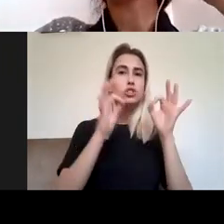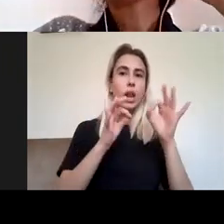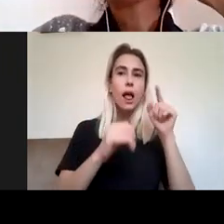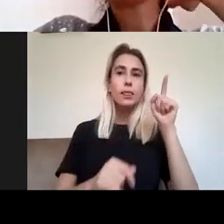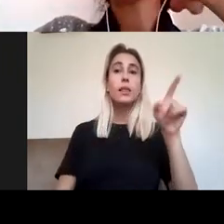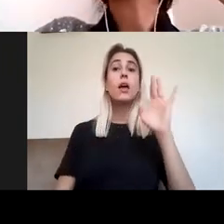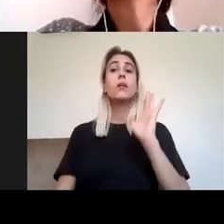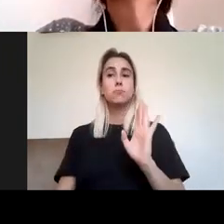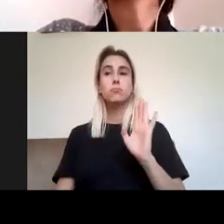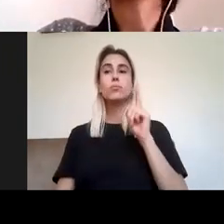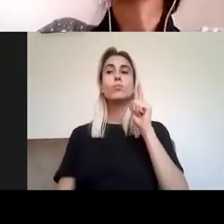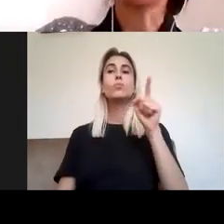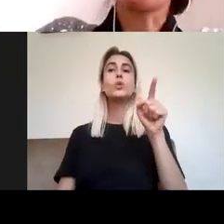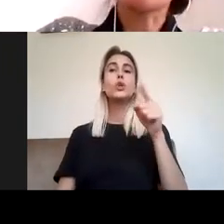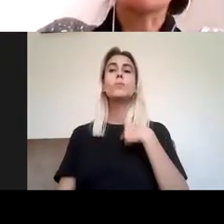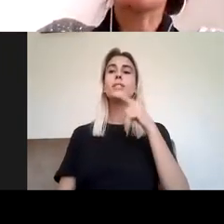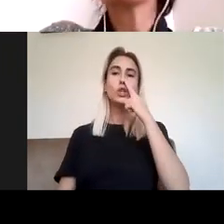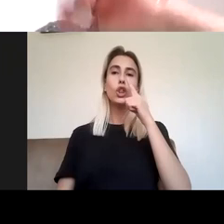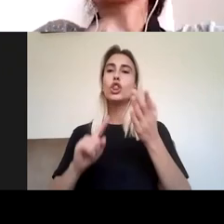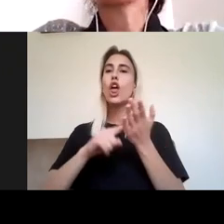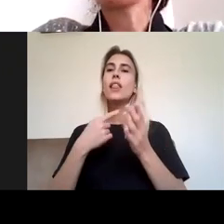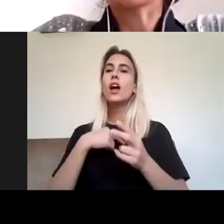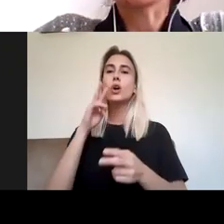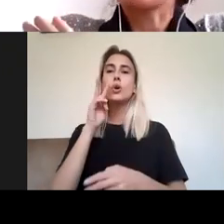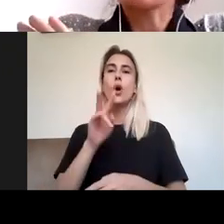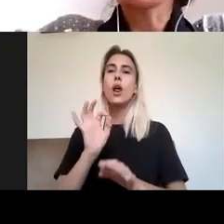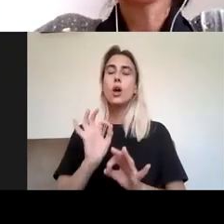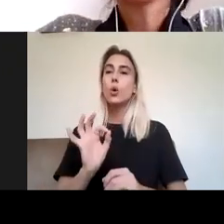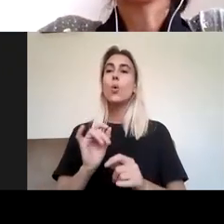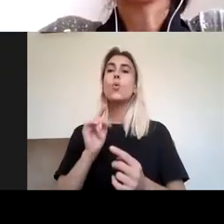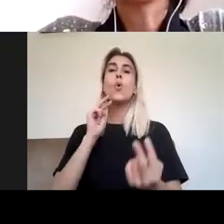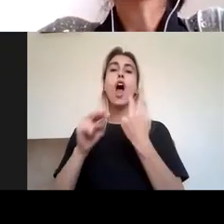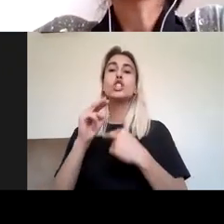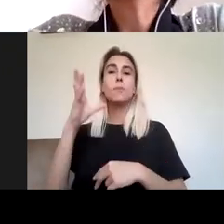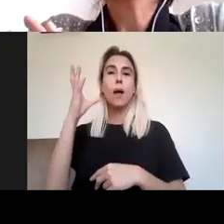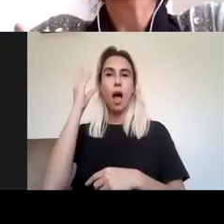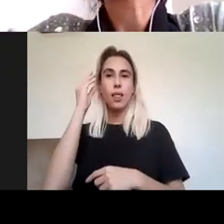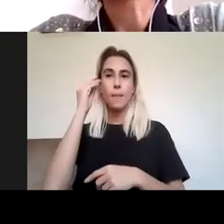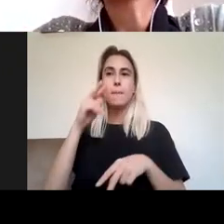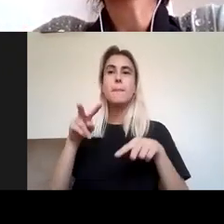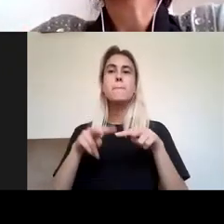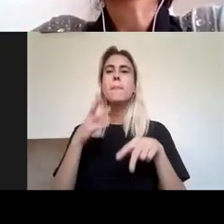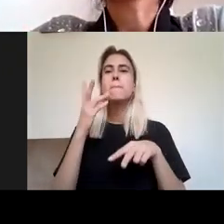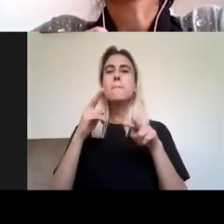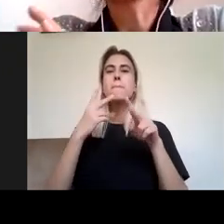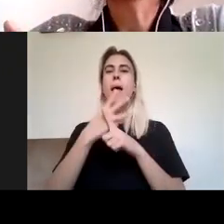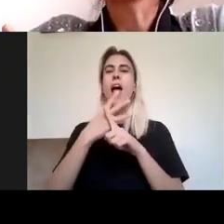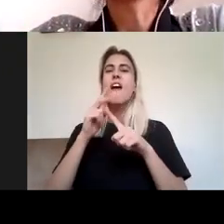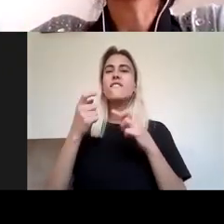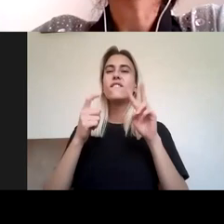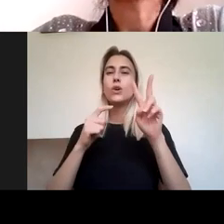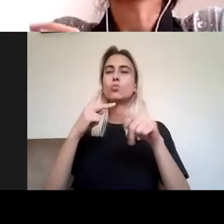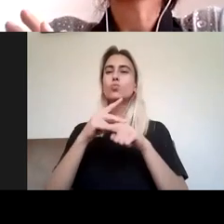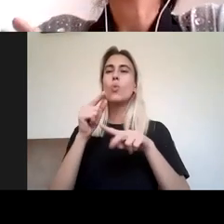aslında şöyle, biz bu noktada şunu görüyoruz. Yani en azından ulaşım anlamında Mevzuatsal olarak yapılmış